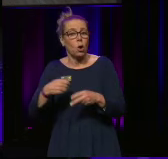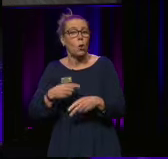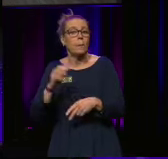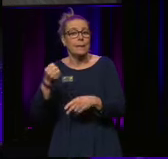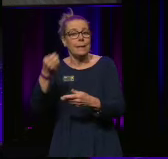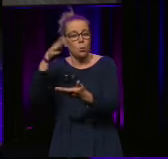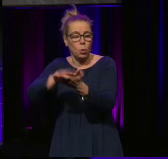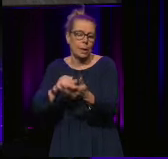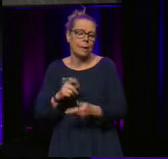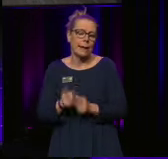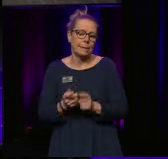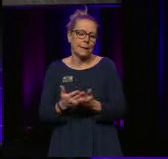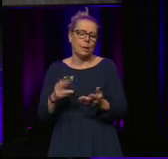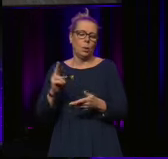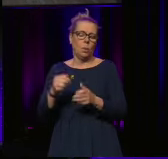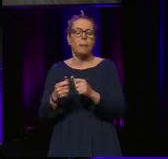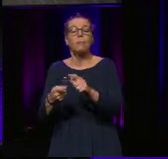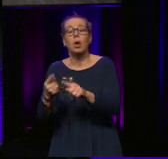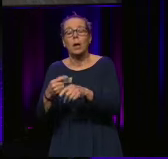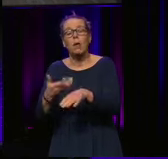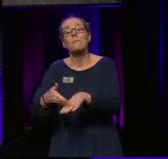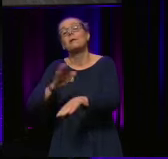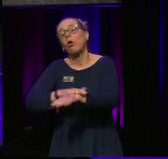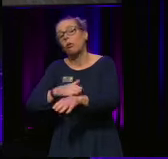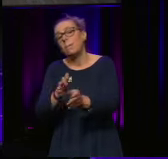nu kanske, men i början av mandatperioden.